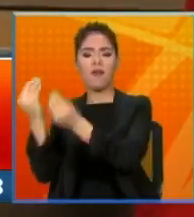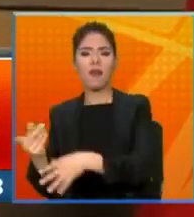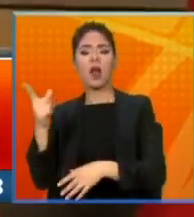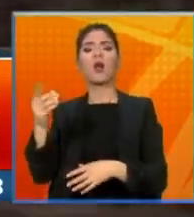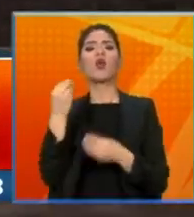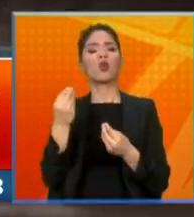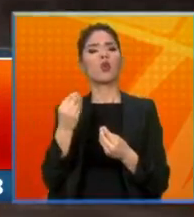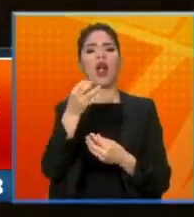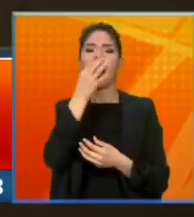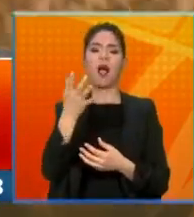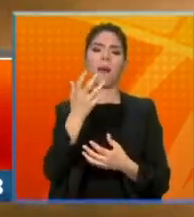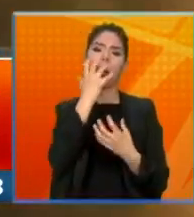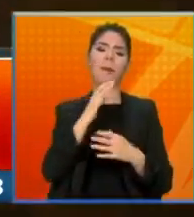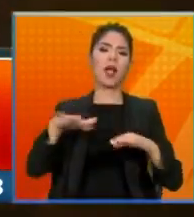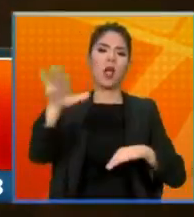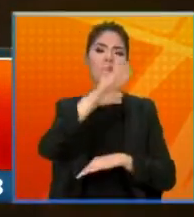haberler duyabilmek.